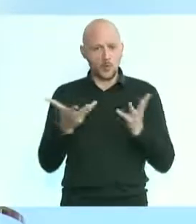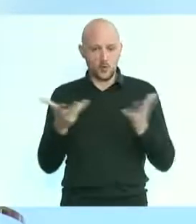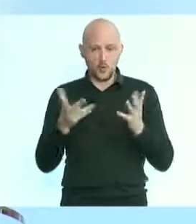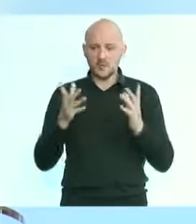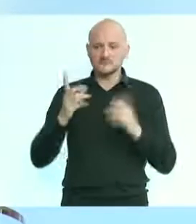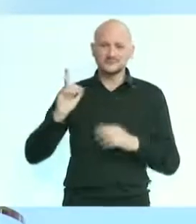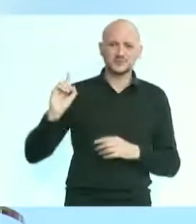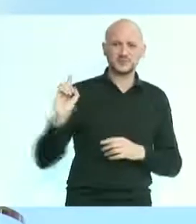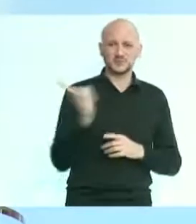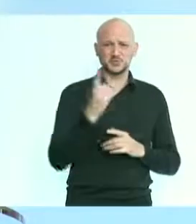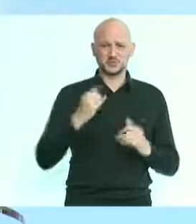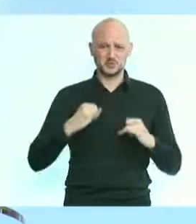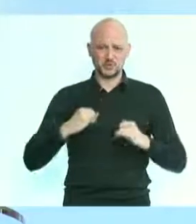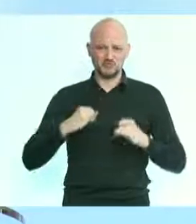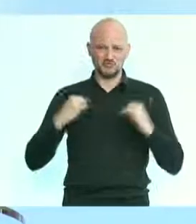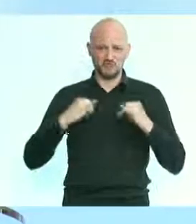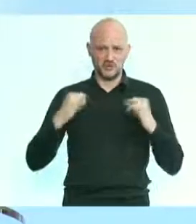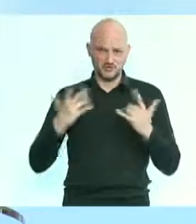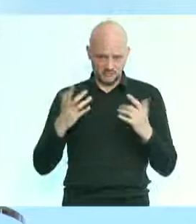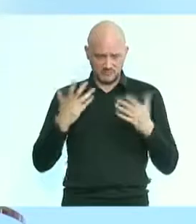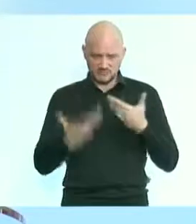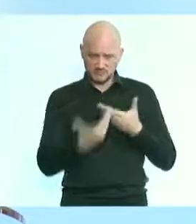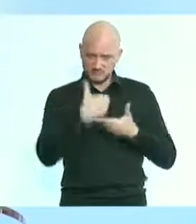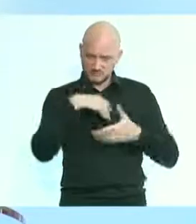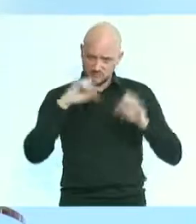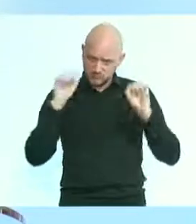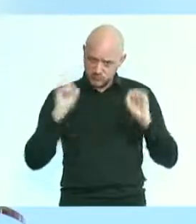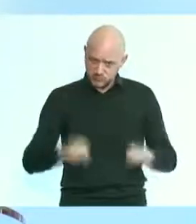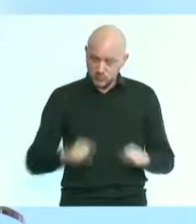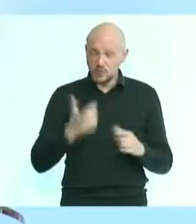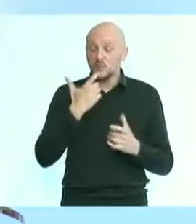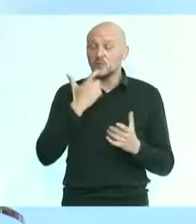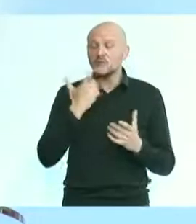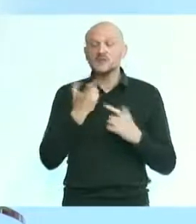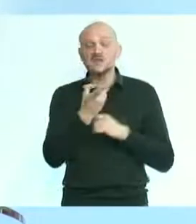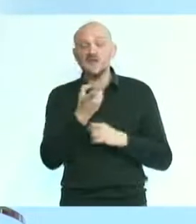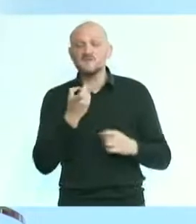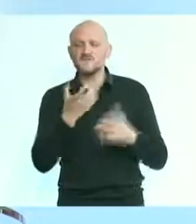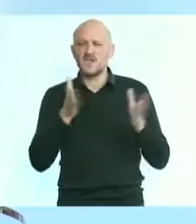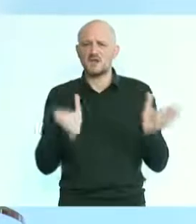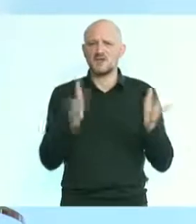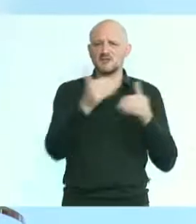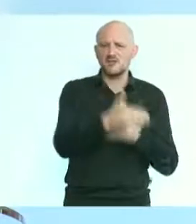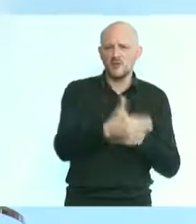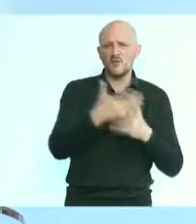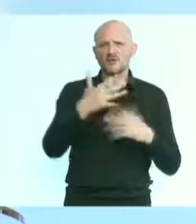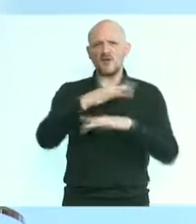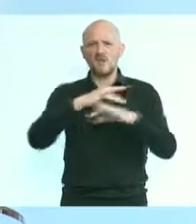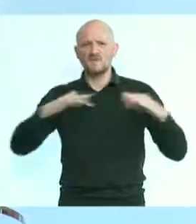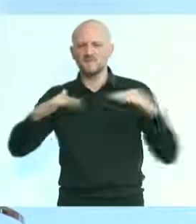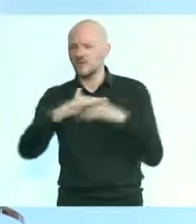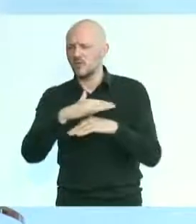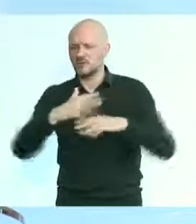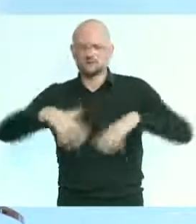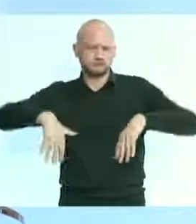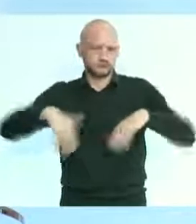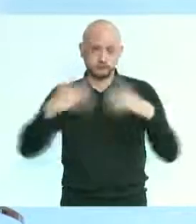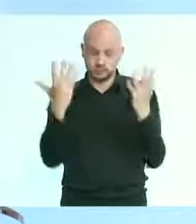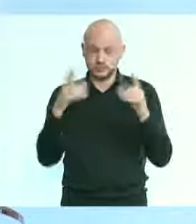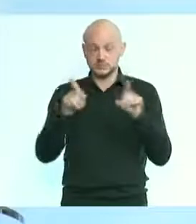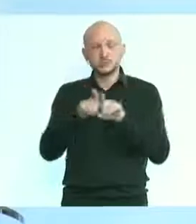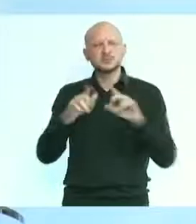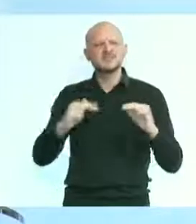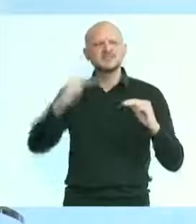jeunes, quel que soit leur lieu d'habitation, leur environnement socio-culturel, leur niveau de diplôme. Et bien sûr, nous